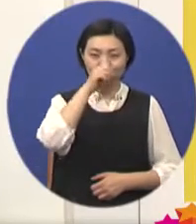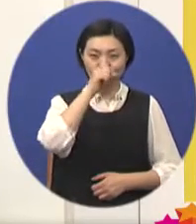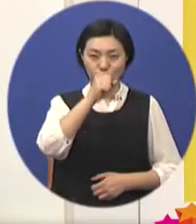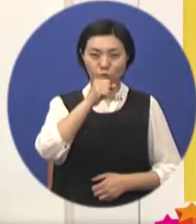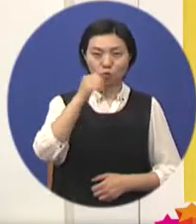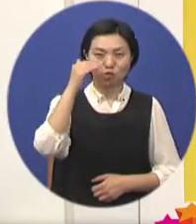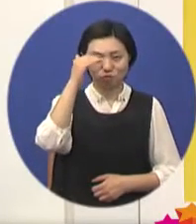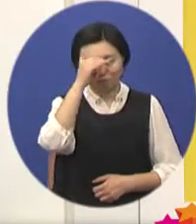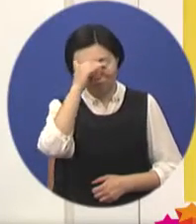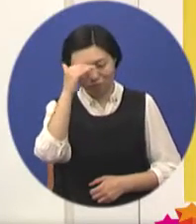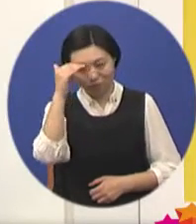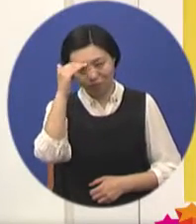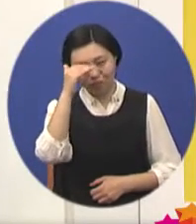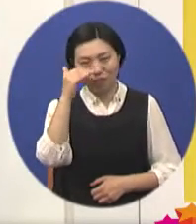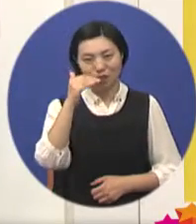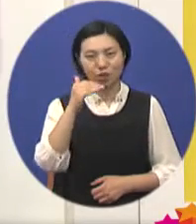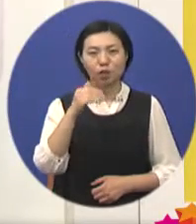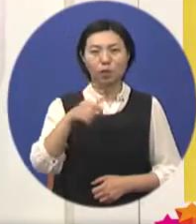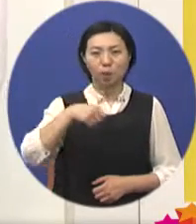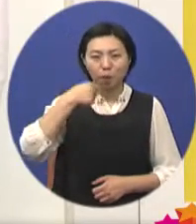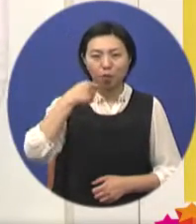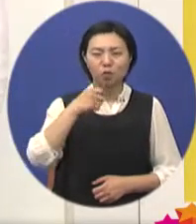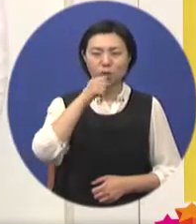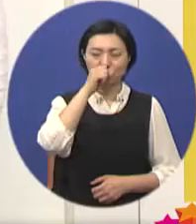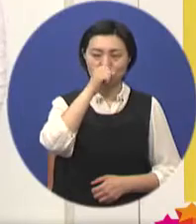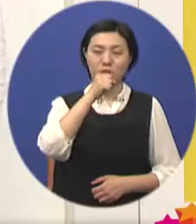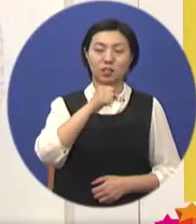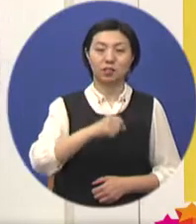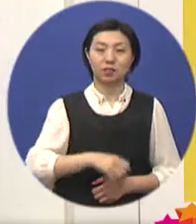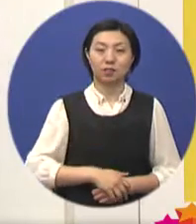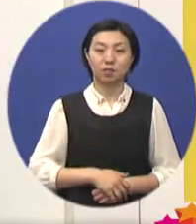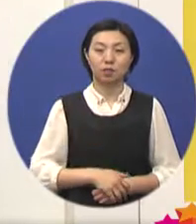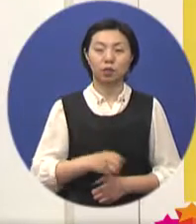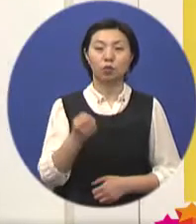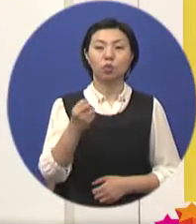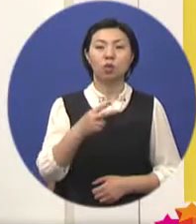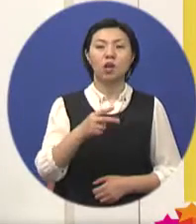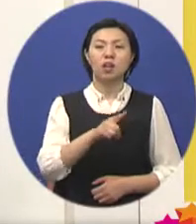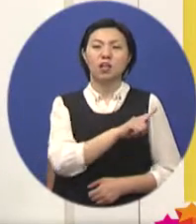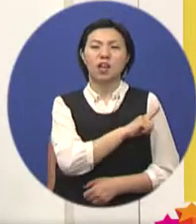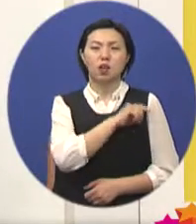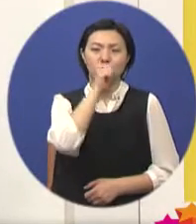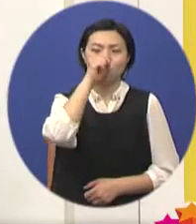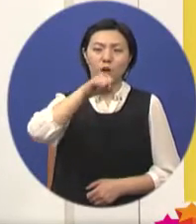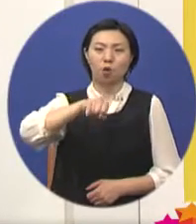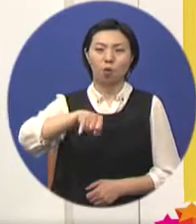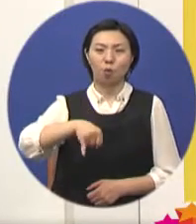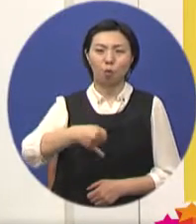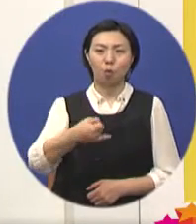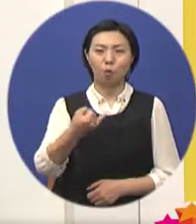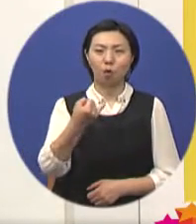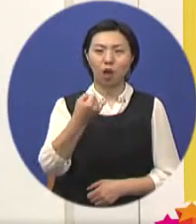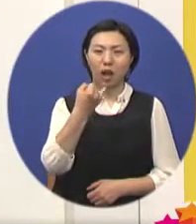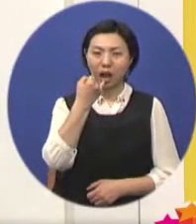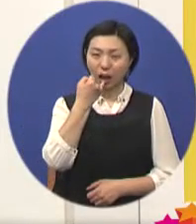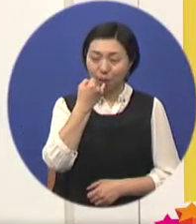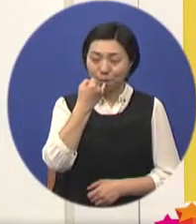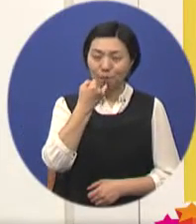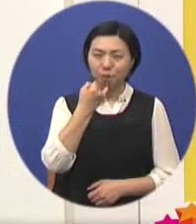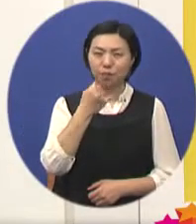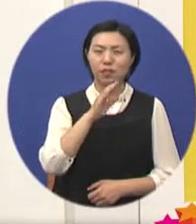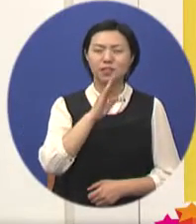볼거리, 구경거리 그리고 먹는 건 뭐가 유명하죠? 한 가지 있습니다. 뭐? 고추장이 고장입니까? 그렇죠. 아, 순창